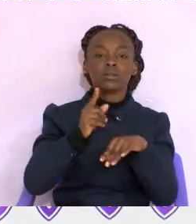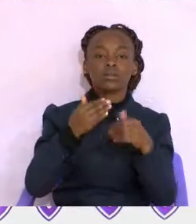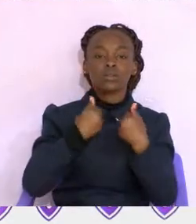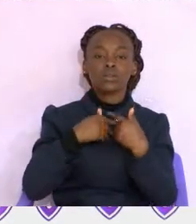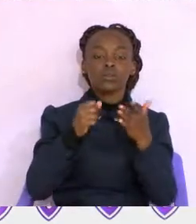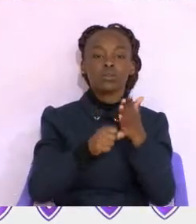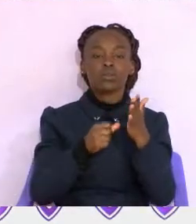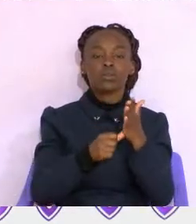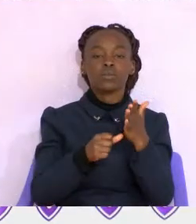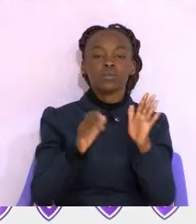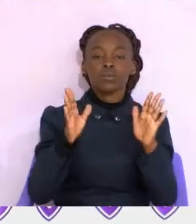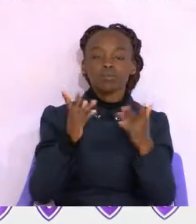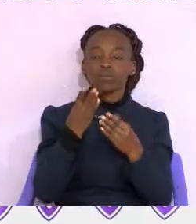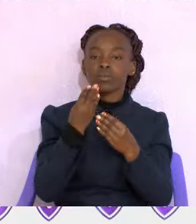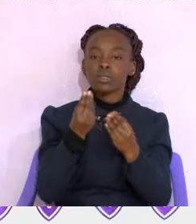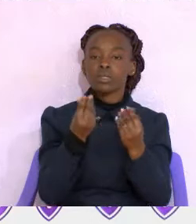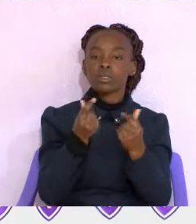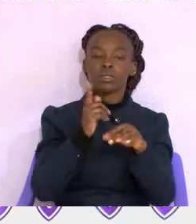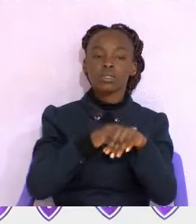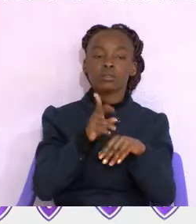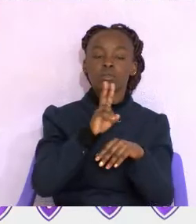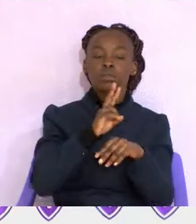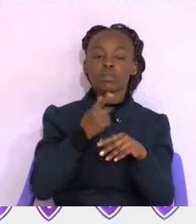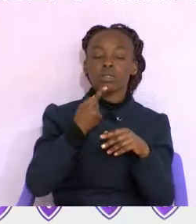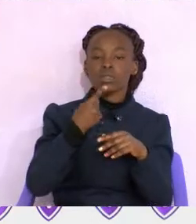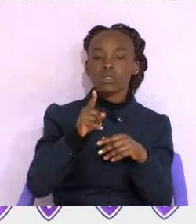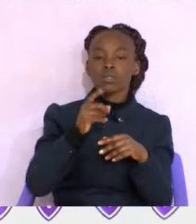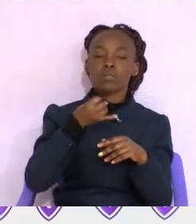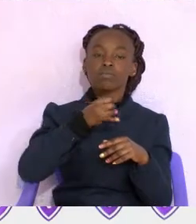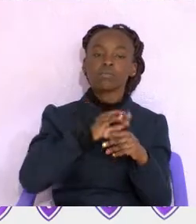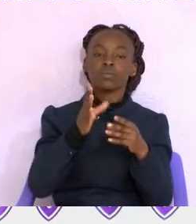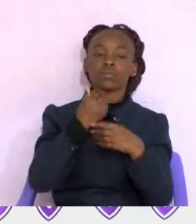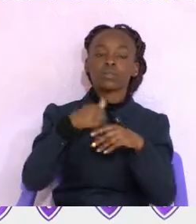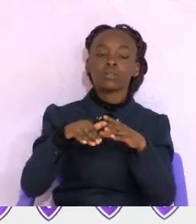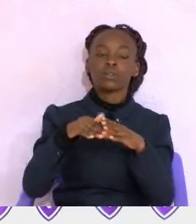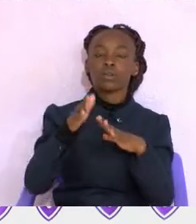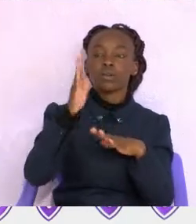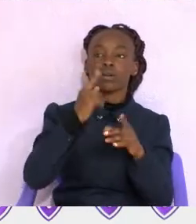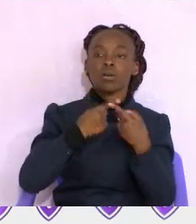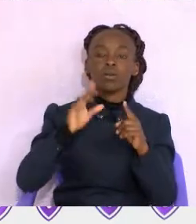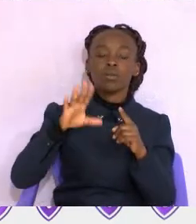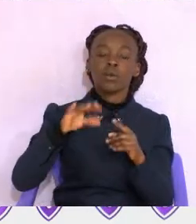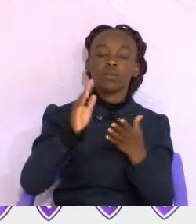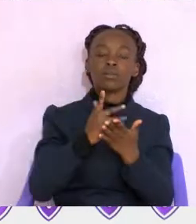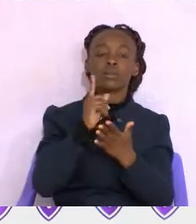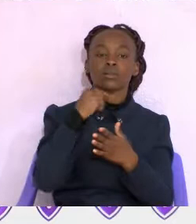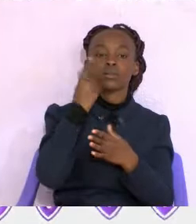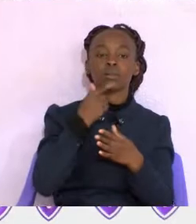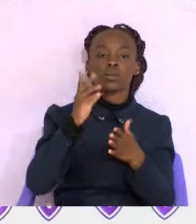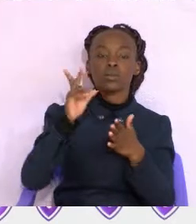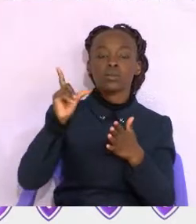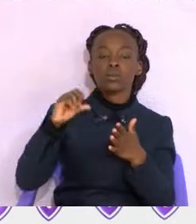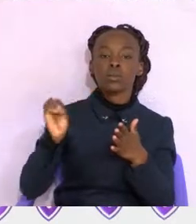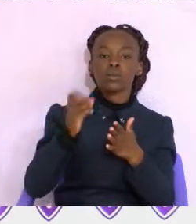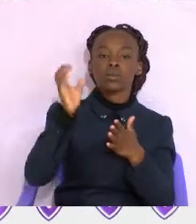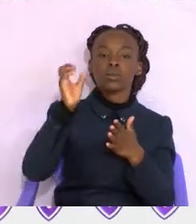Lakini patana na mtu wakati amepatikana na ugonjwa sugu. Patana na mtu wakati amepoteza biashara yake.